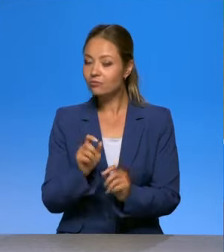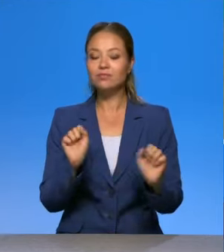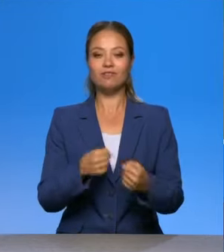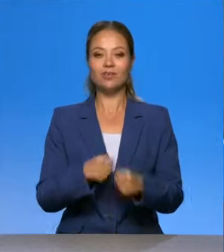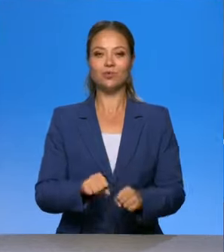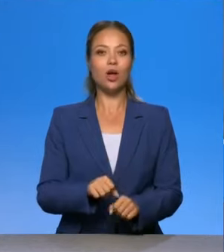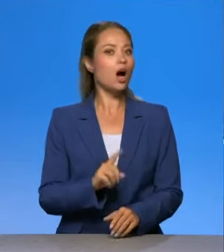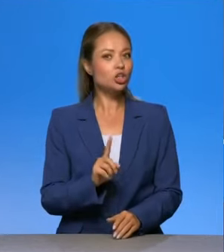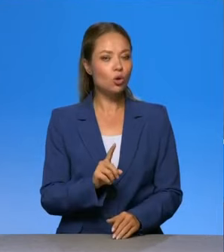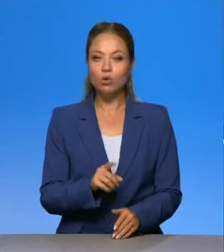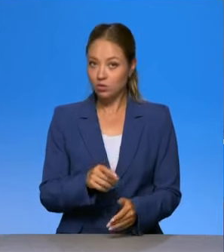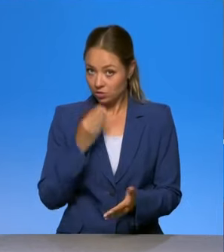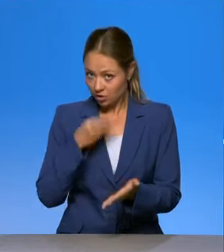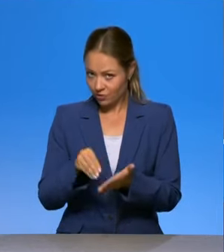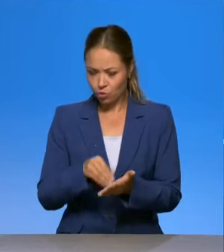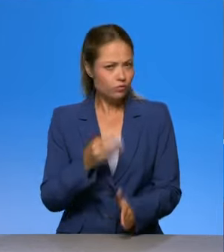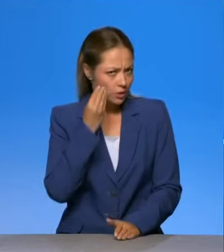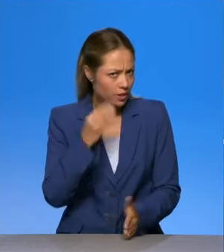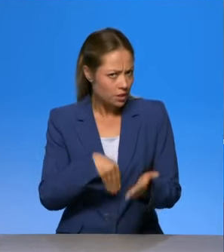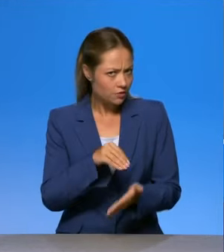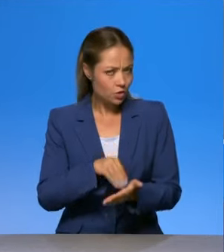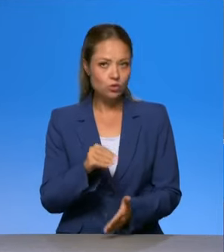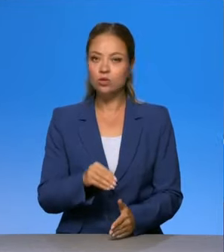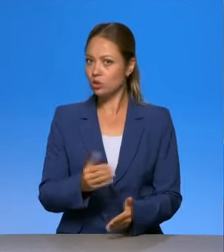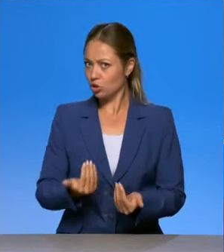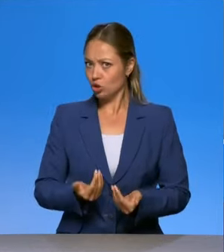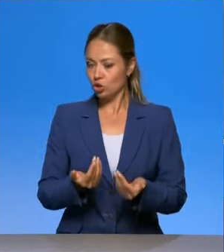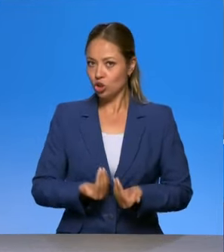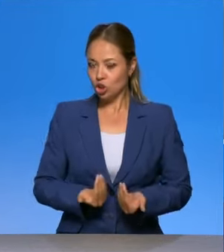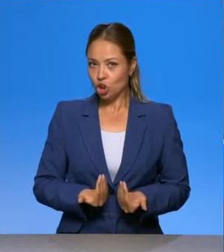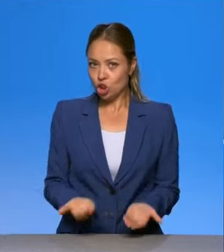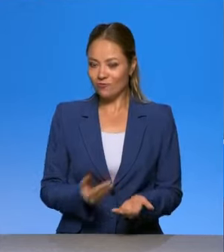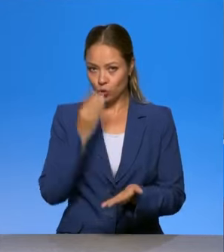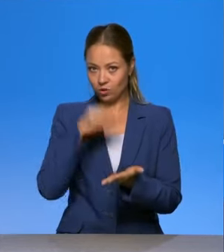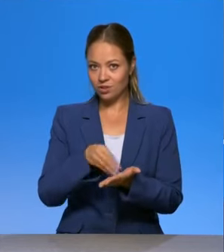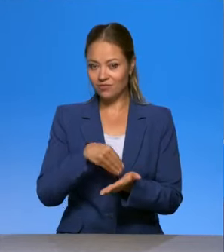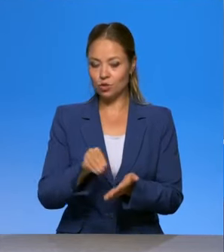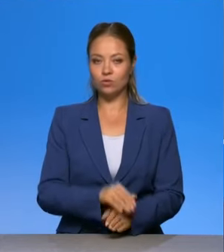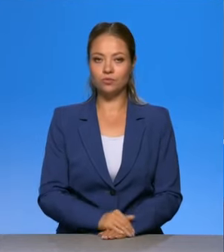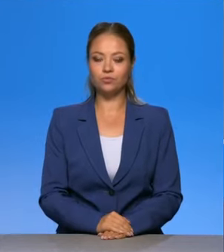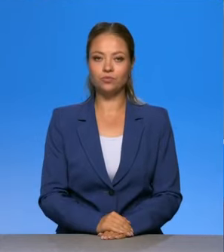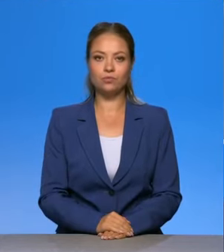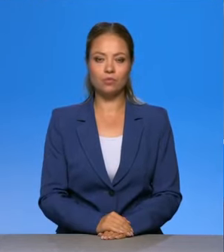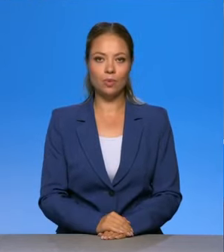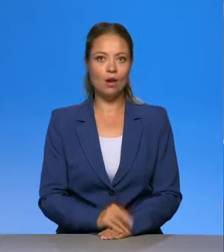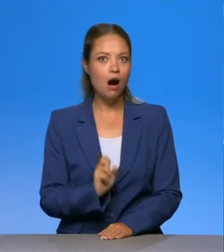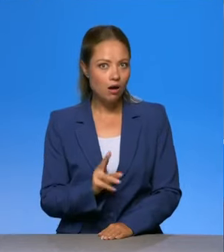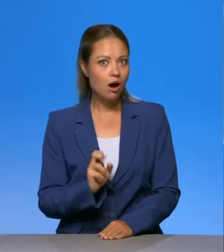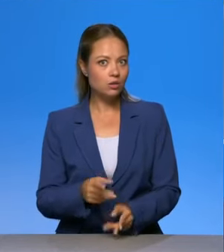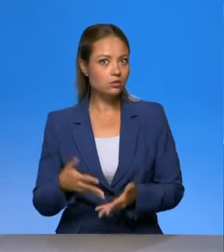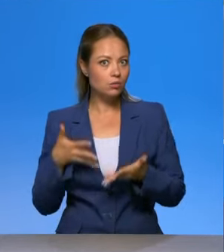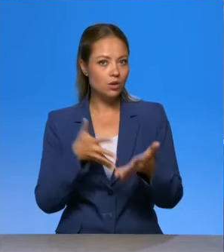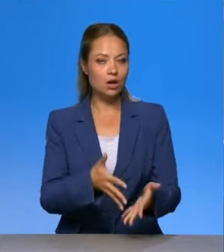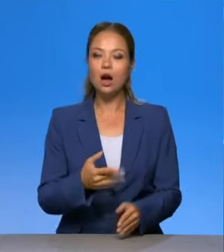Свинью. Обязательно. В смысле свинью? Без свиньи. Живую, конечно же. Ну что же. Как вы ее везете? Сколько вот такая выбираете? А это статусный подарок? Это